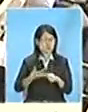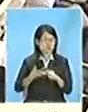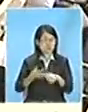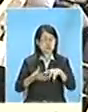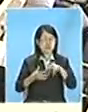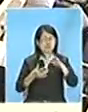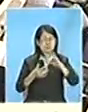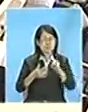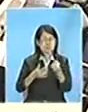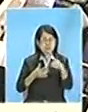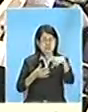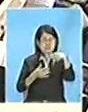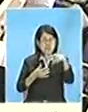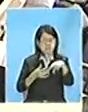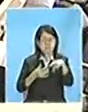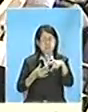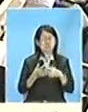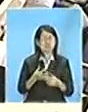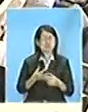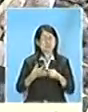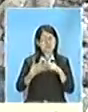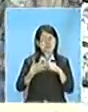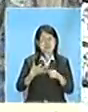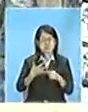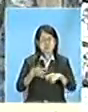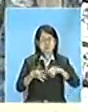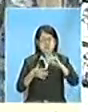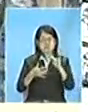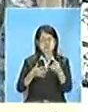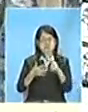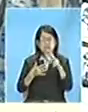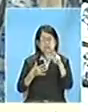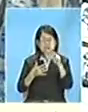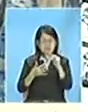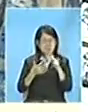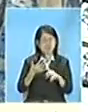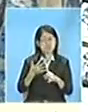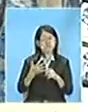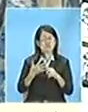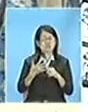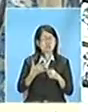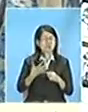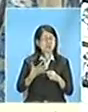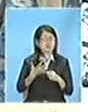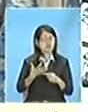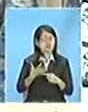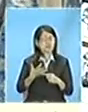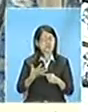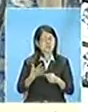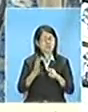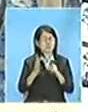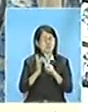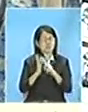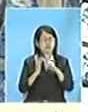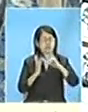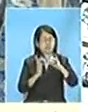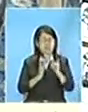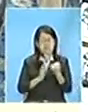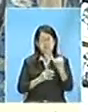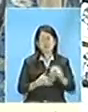ตติพจน์วิริยโรจน์นางจิตธนายิ่งทวีลาภานายเจตศิระธารน